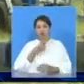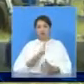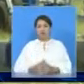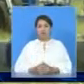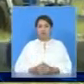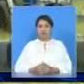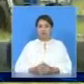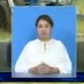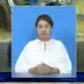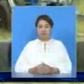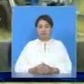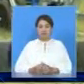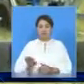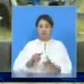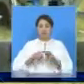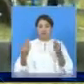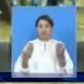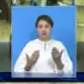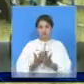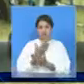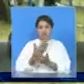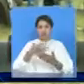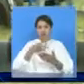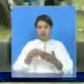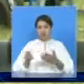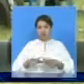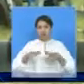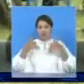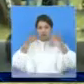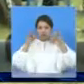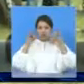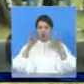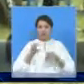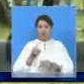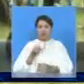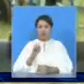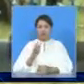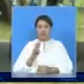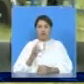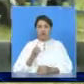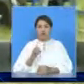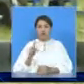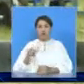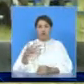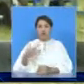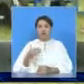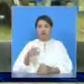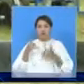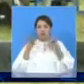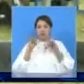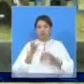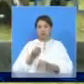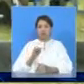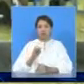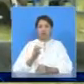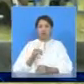работаем. Всю технику обновили. Закупили крупнорогатый скот племенной. 135 голов, симментальской